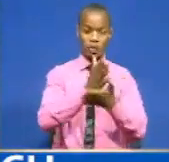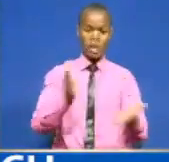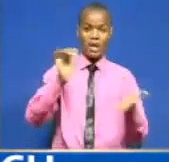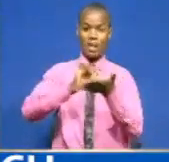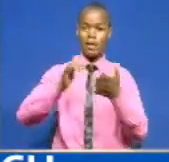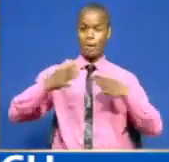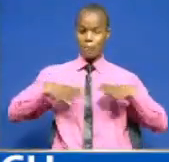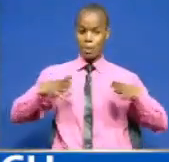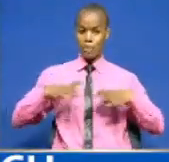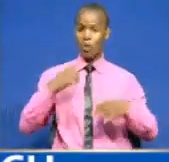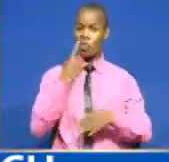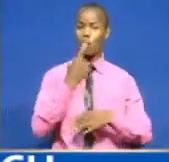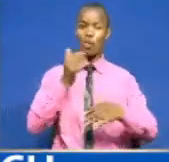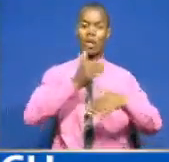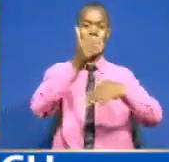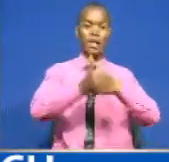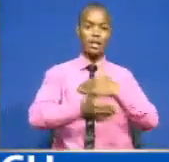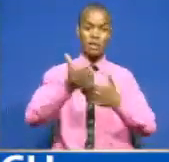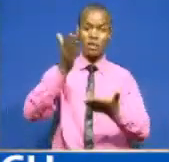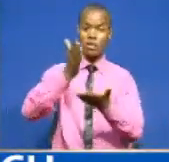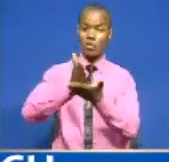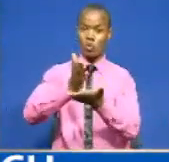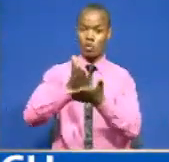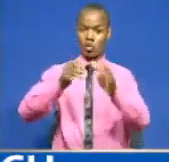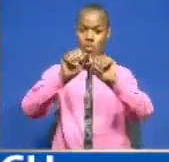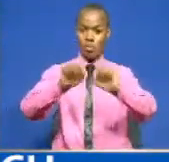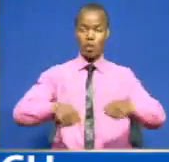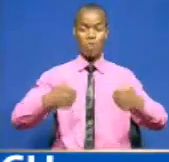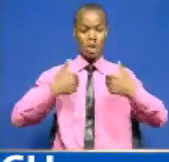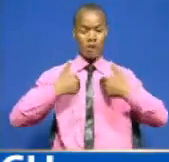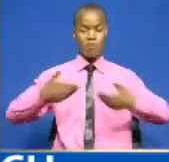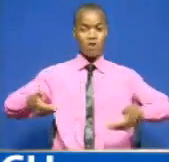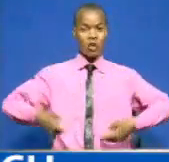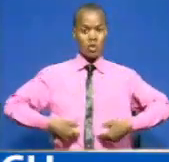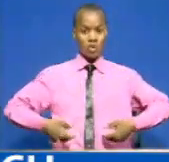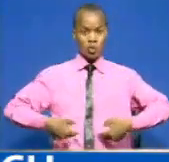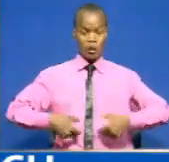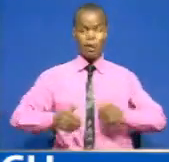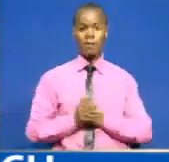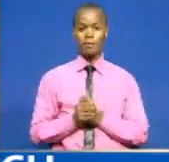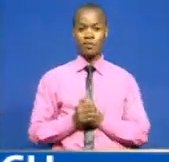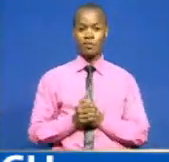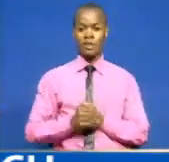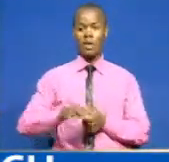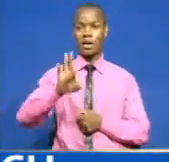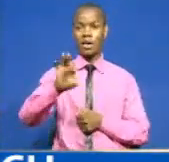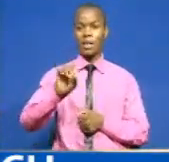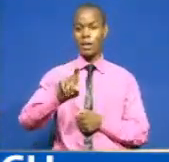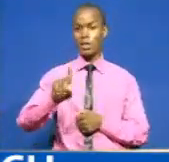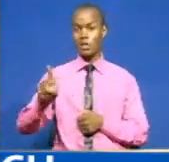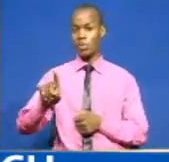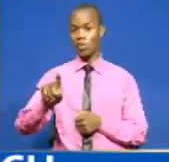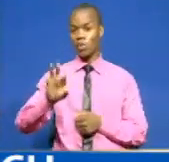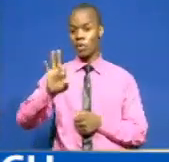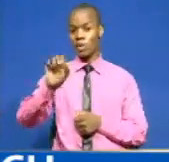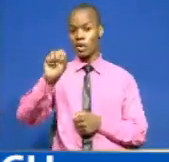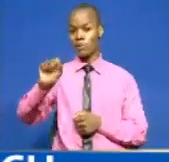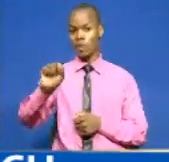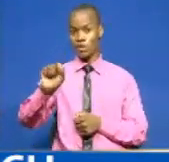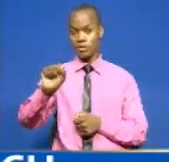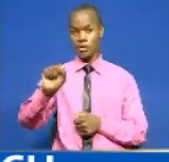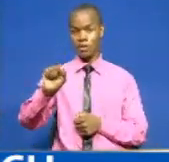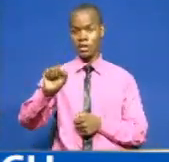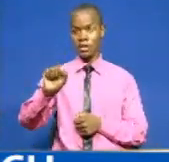ambao watakuja, watakuwa na vijana wa 30 and 35 and